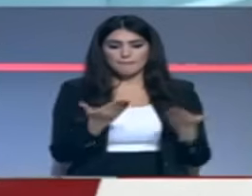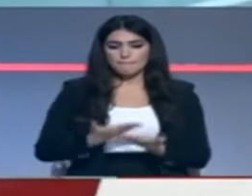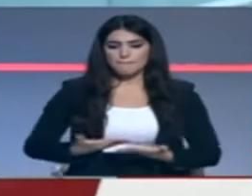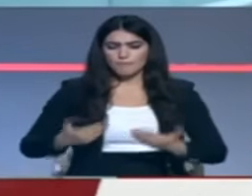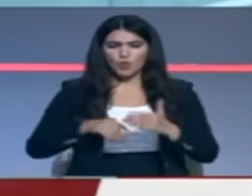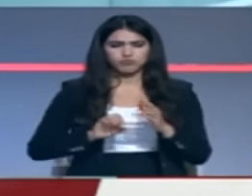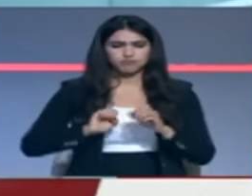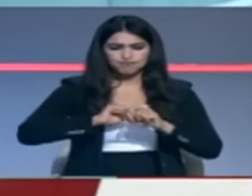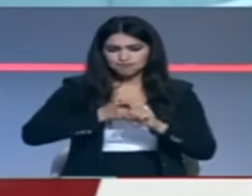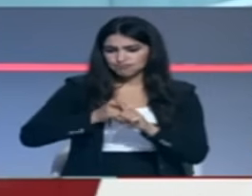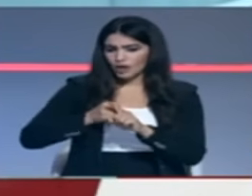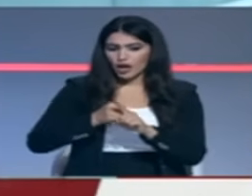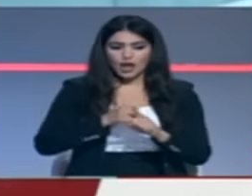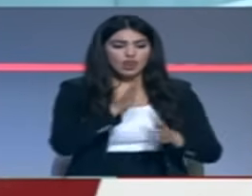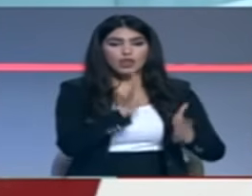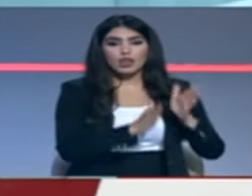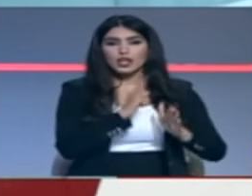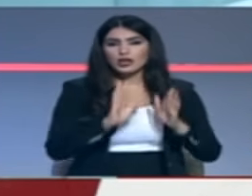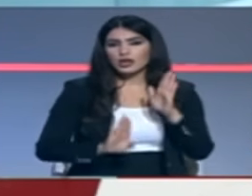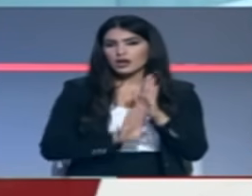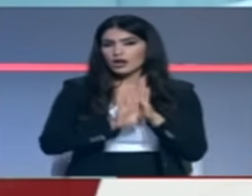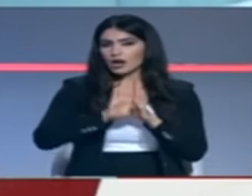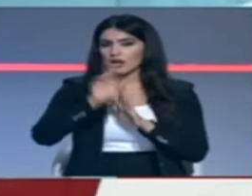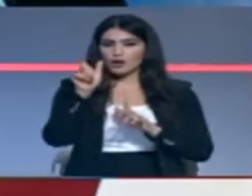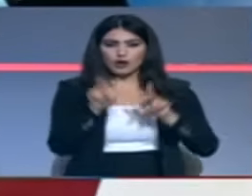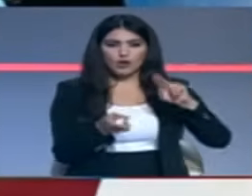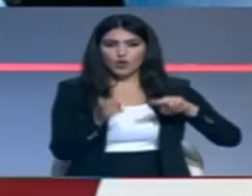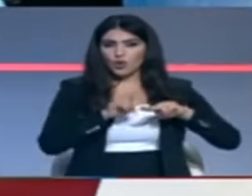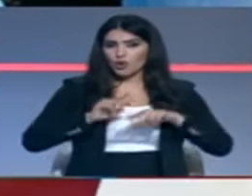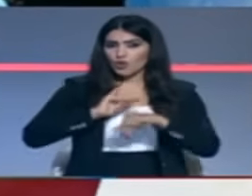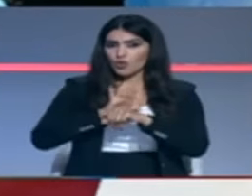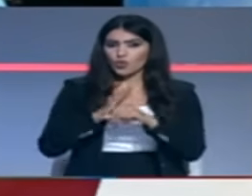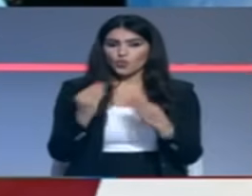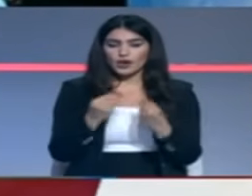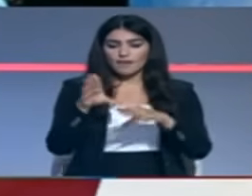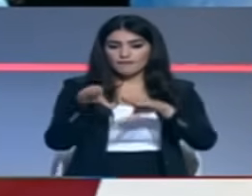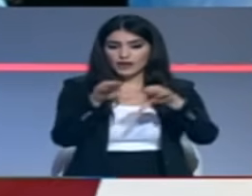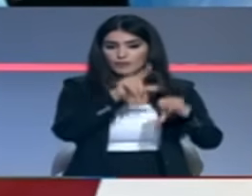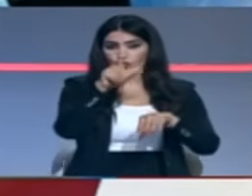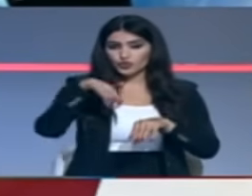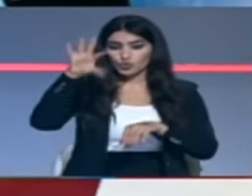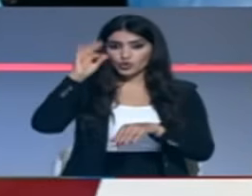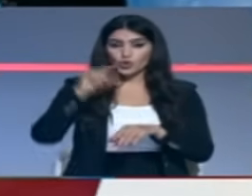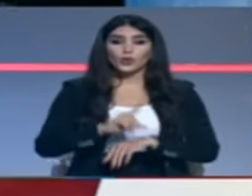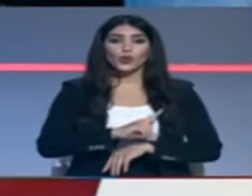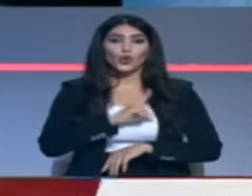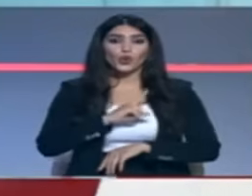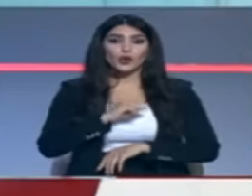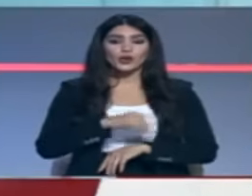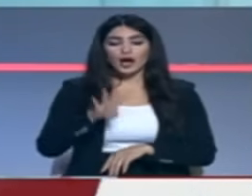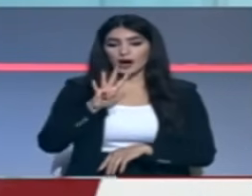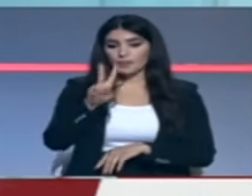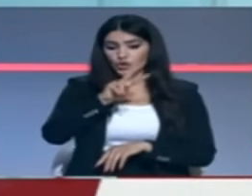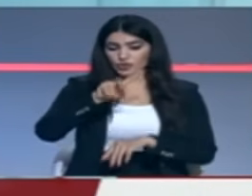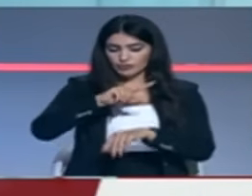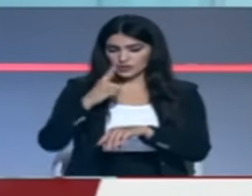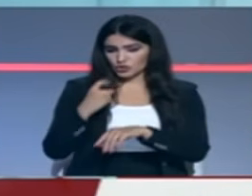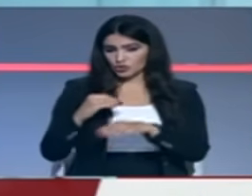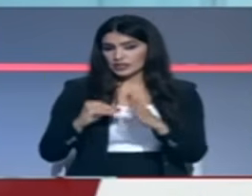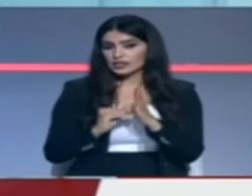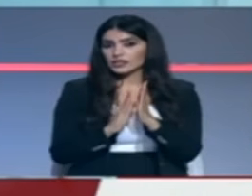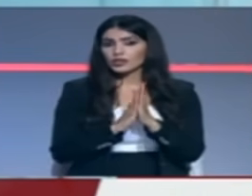تواصل الضغط على المستشفيات، ترتفع عدد الإصابات والوفيات في عديد الجهات، فقد رصدت ولاية مدنين خلال 24 ساعة